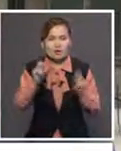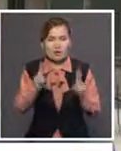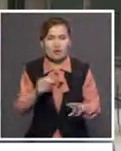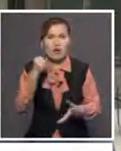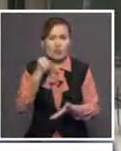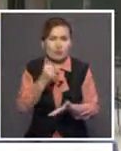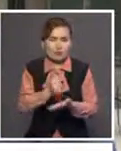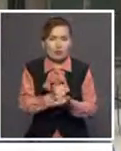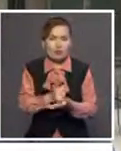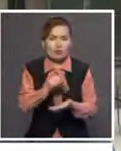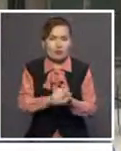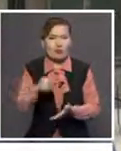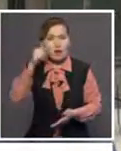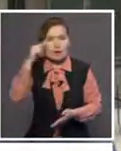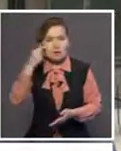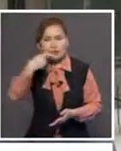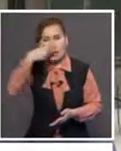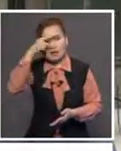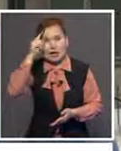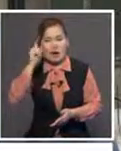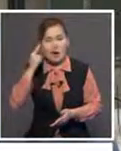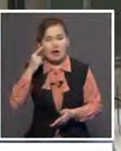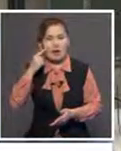кейін қосылған Қырғызстан, Армения, соларда